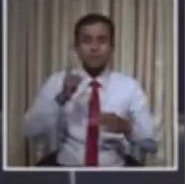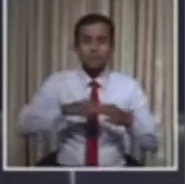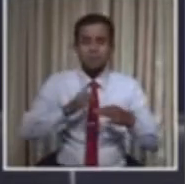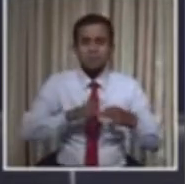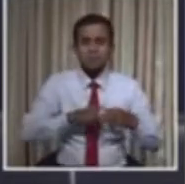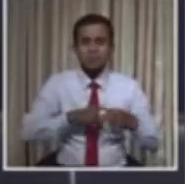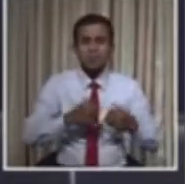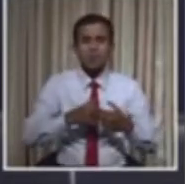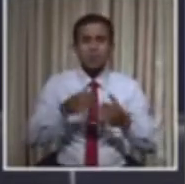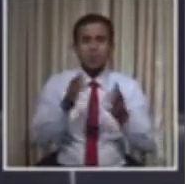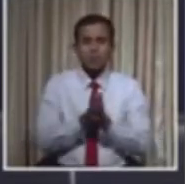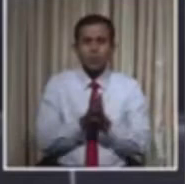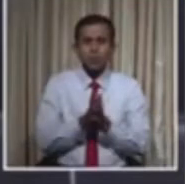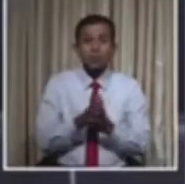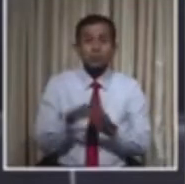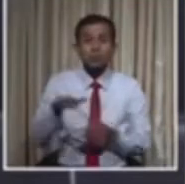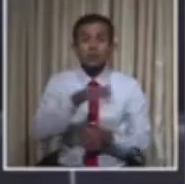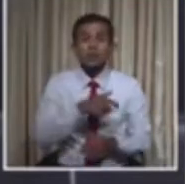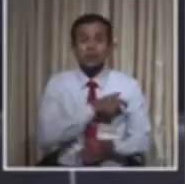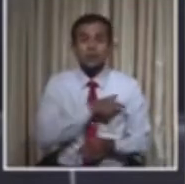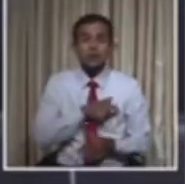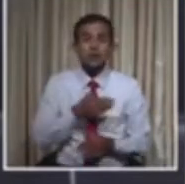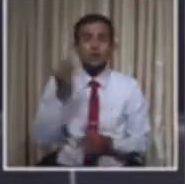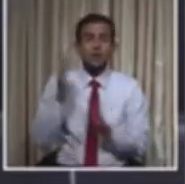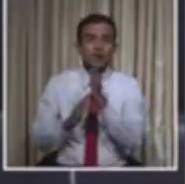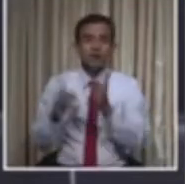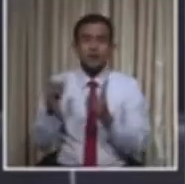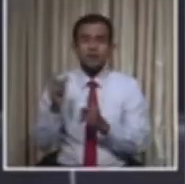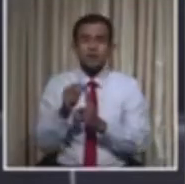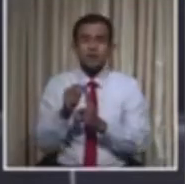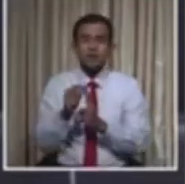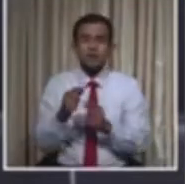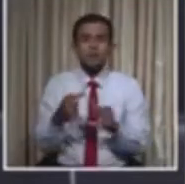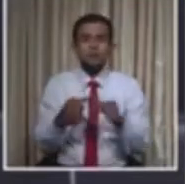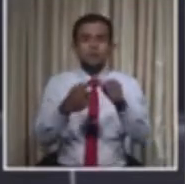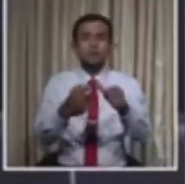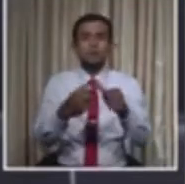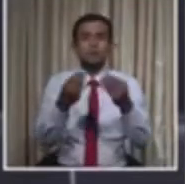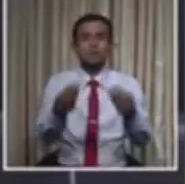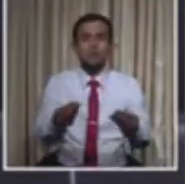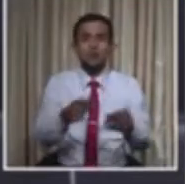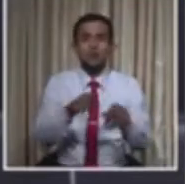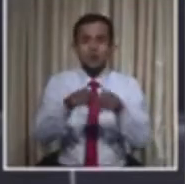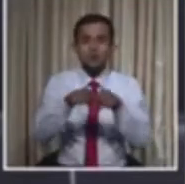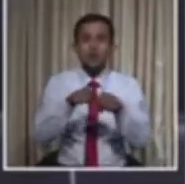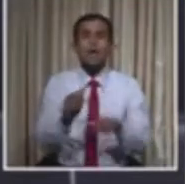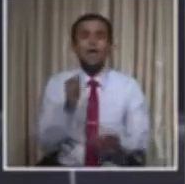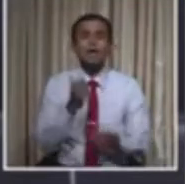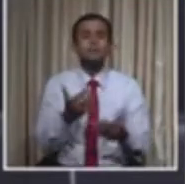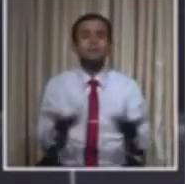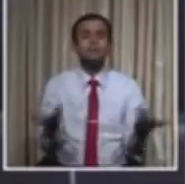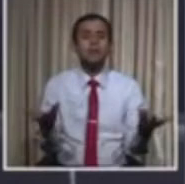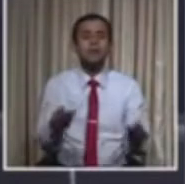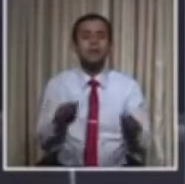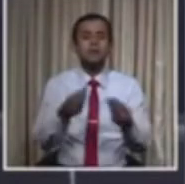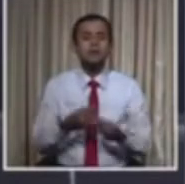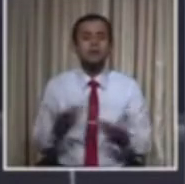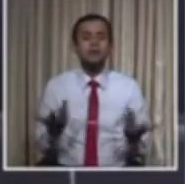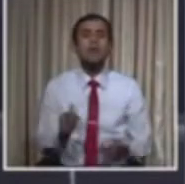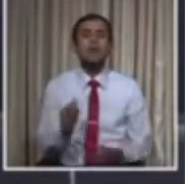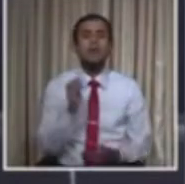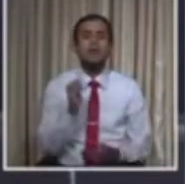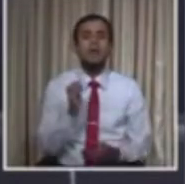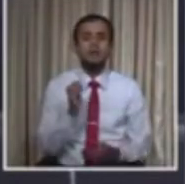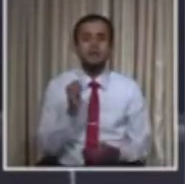කීපයකට මේ සභානායකතුමා අනික කැමතුරු පිළිතුරු දුන්නා අන්න ඒව අපිට ඇයි බැරි මේක මෙතෙන්ට ඉදිරිපත් කරන්න ඉතින්